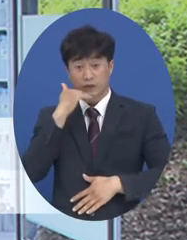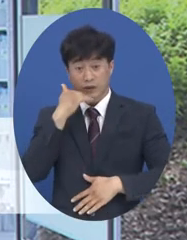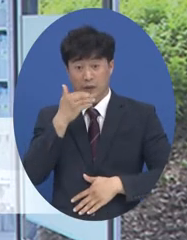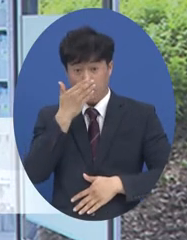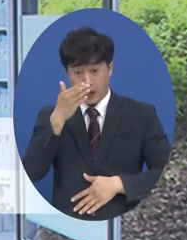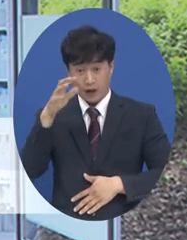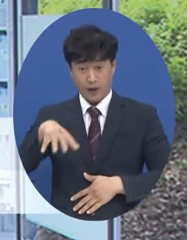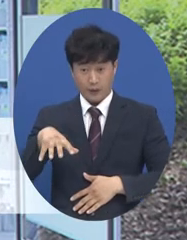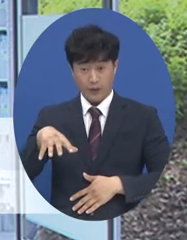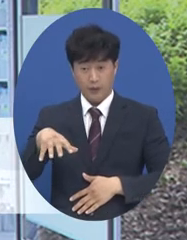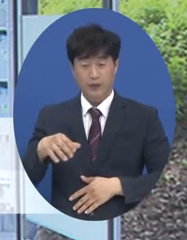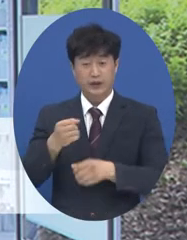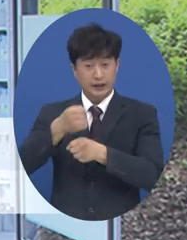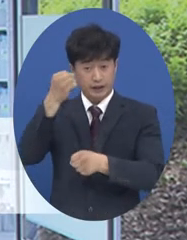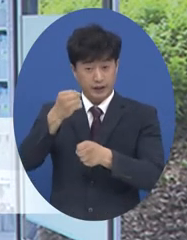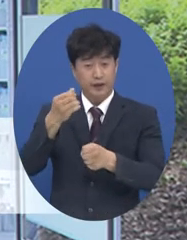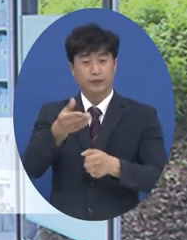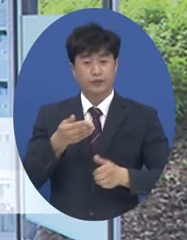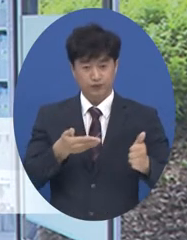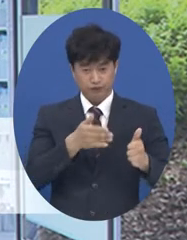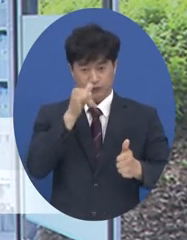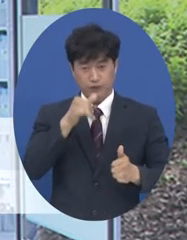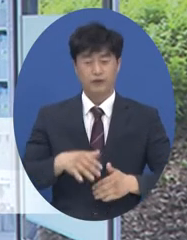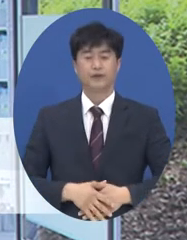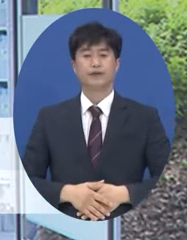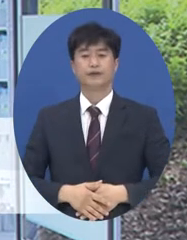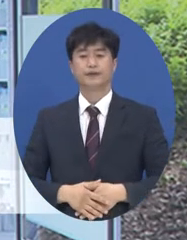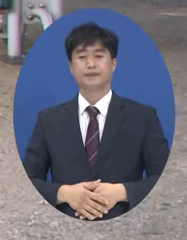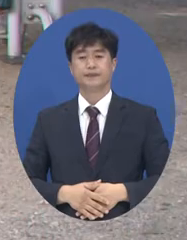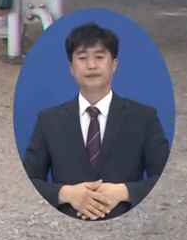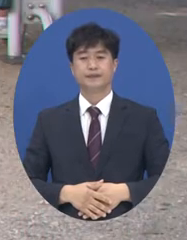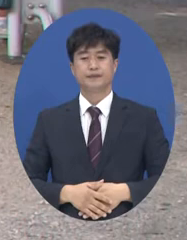있습니다. 최창순 기자가 현장 취재했습니다.